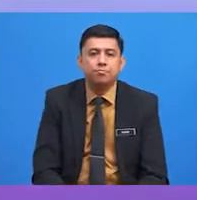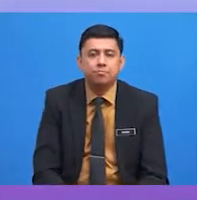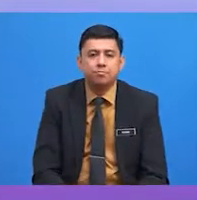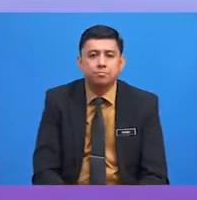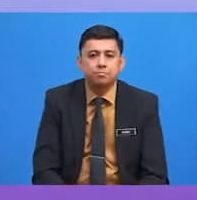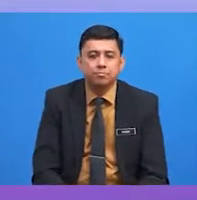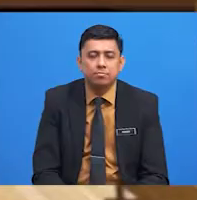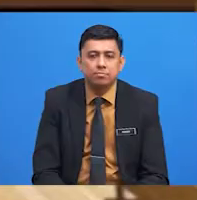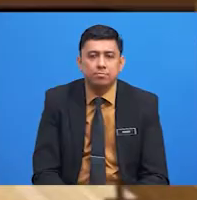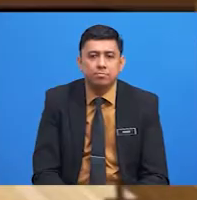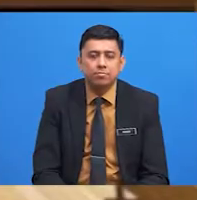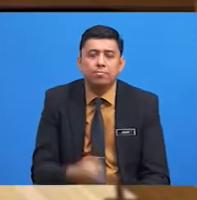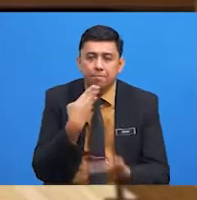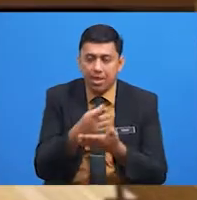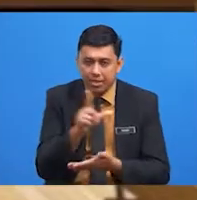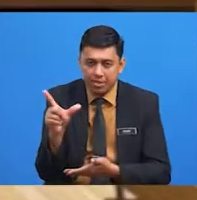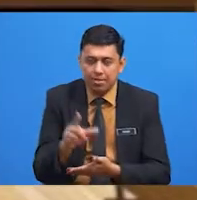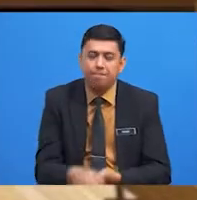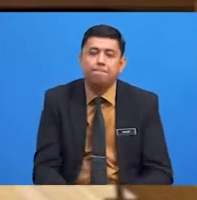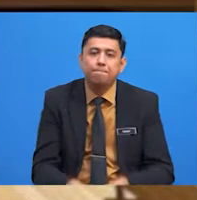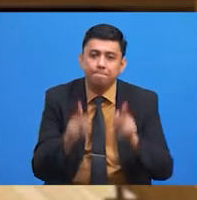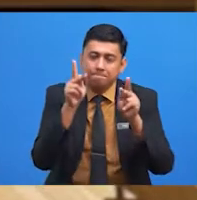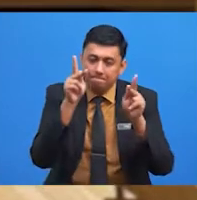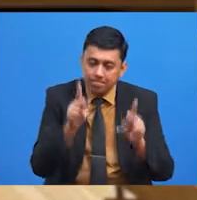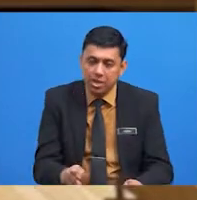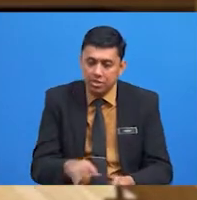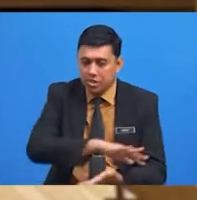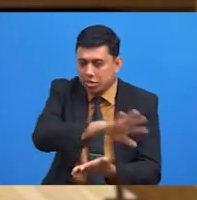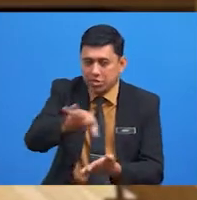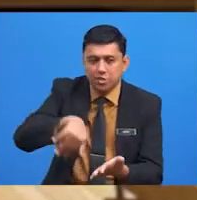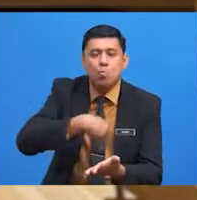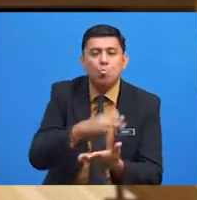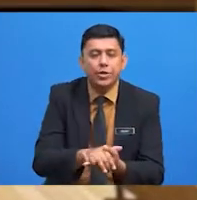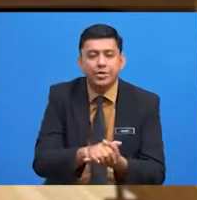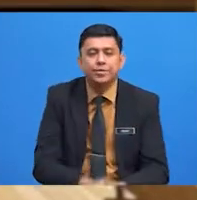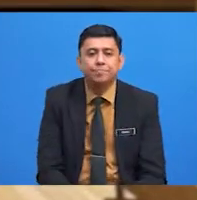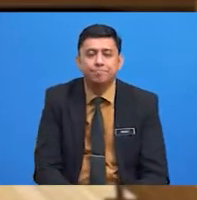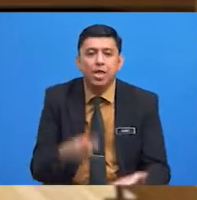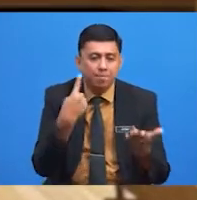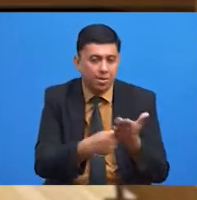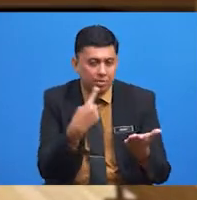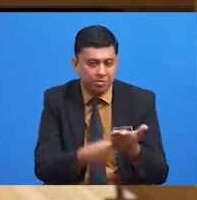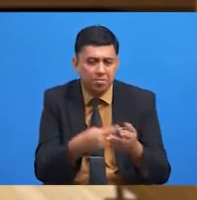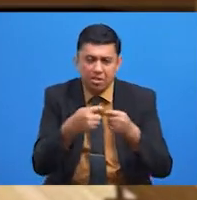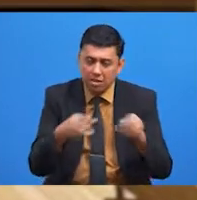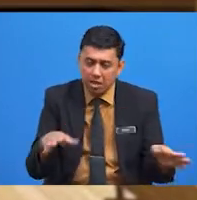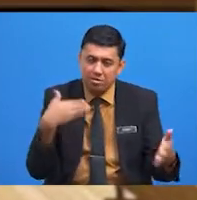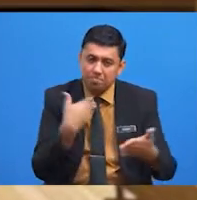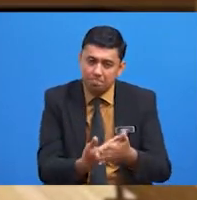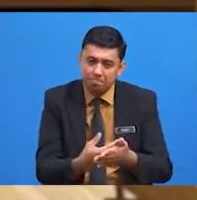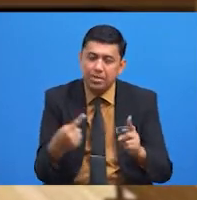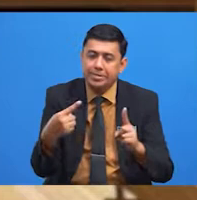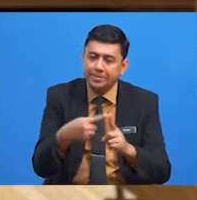Baiklah para pelajar sekalian, perbincangan telah sampai